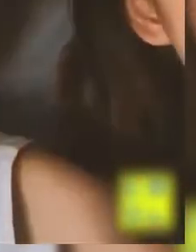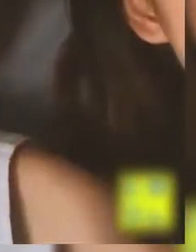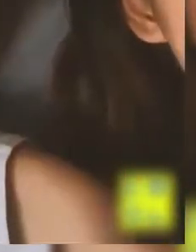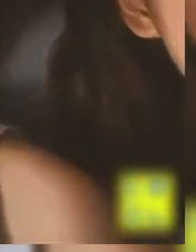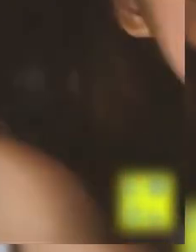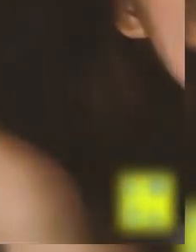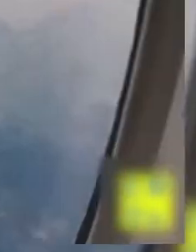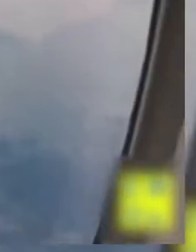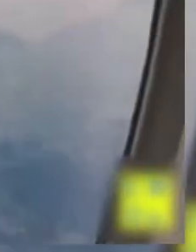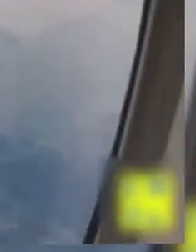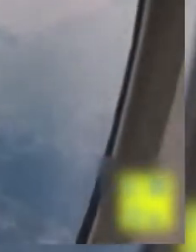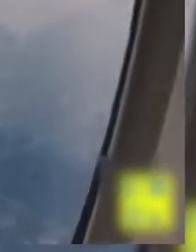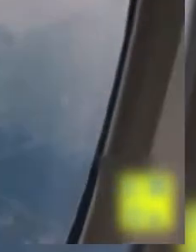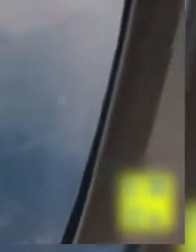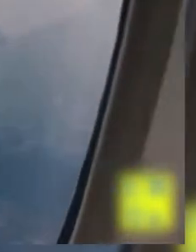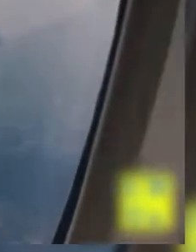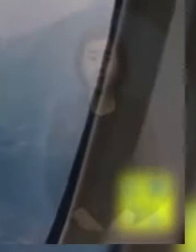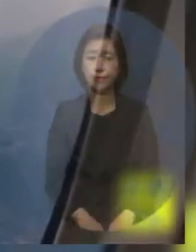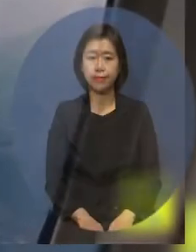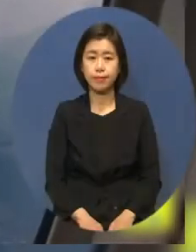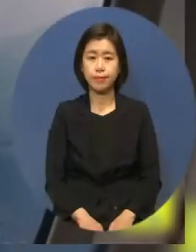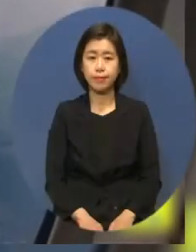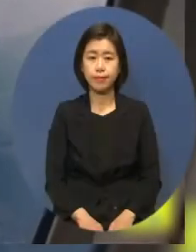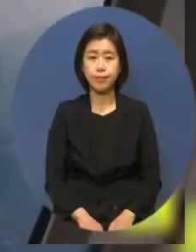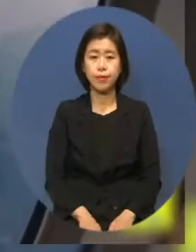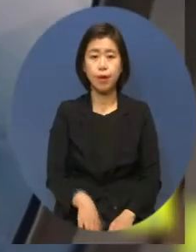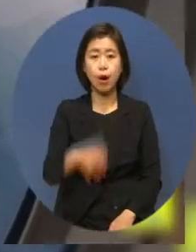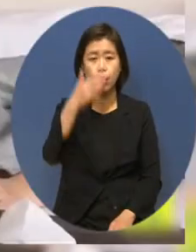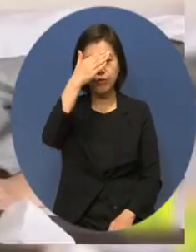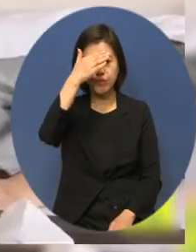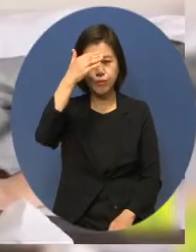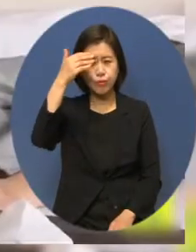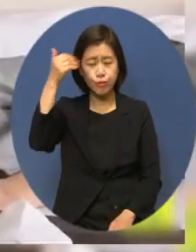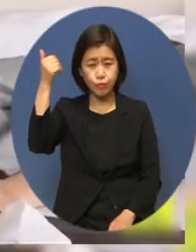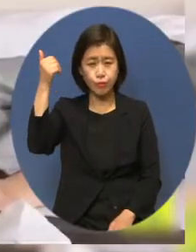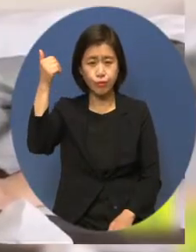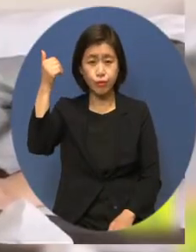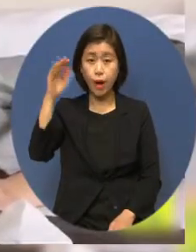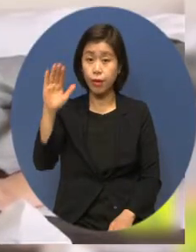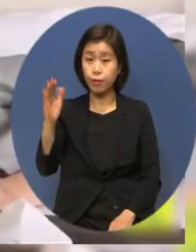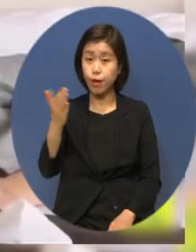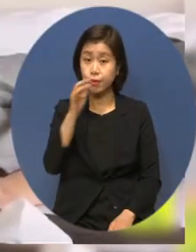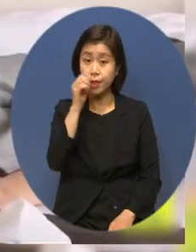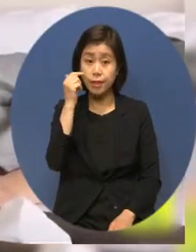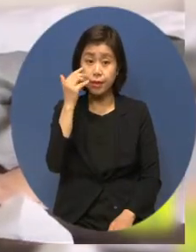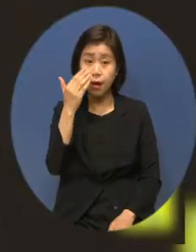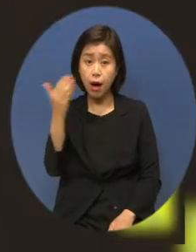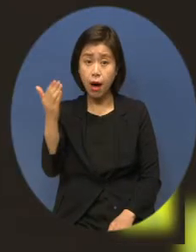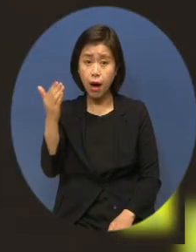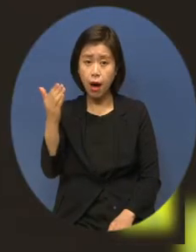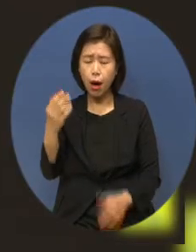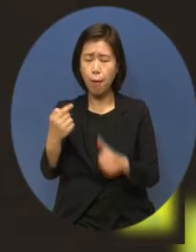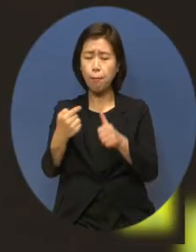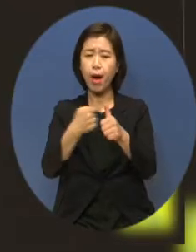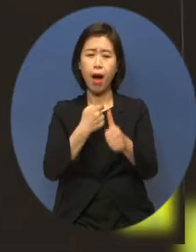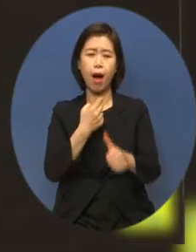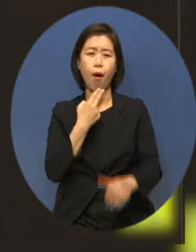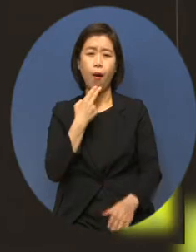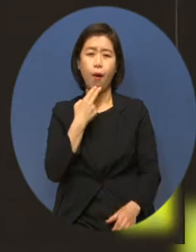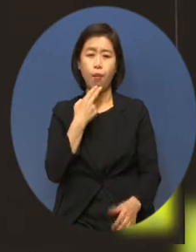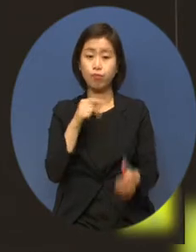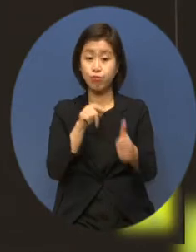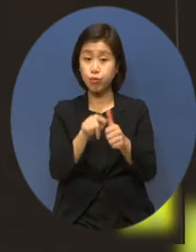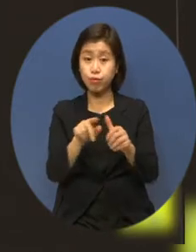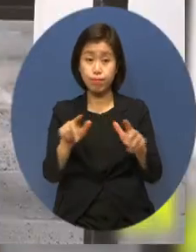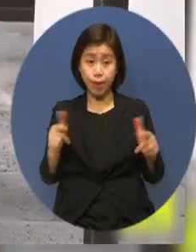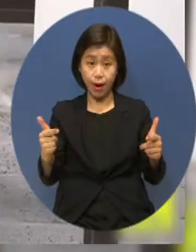무사히 할머니가 될 수 있을까? 죽인다 하지 않고